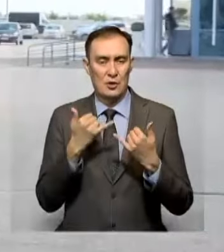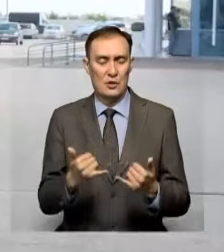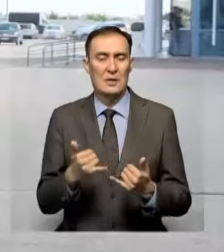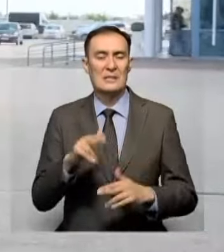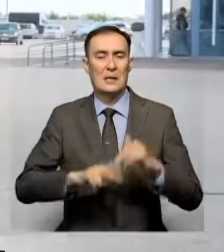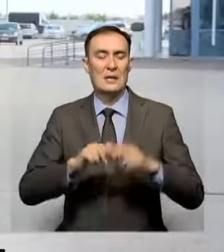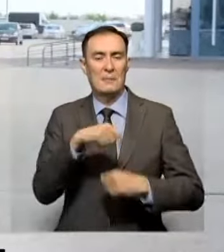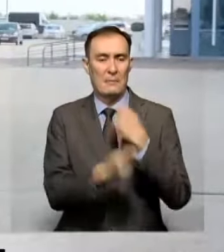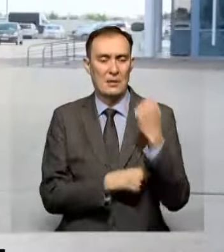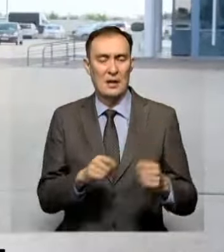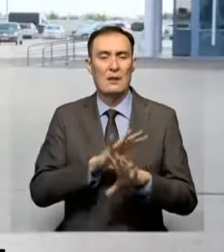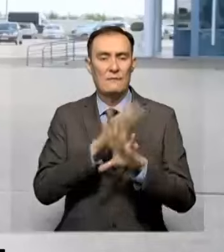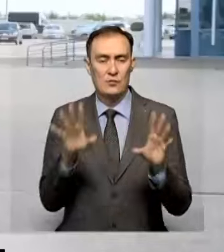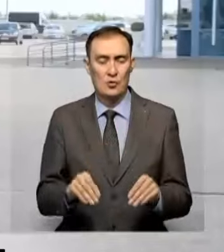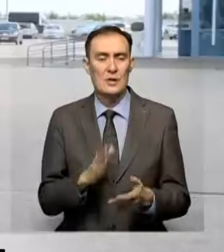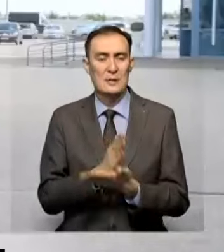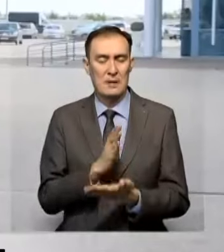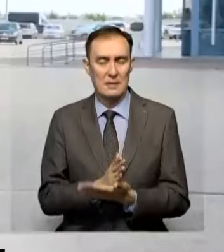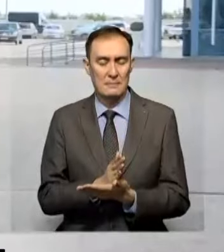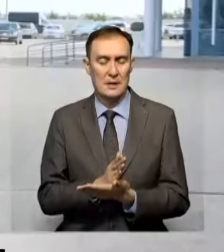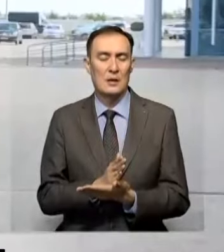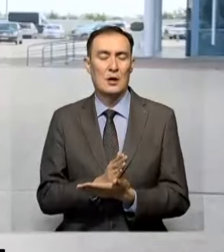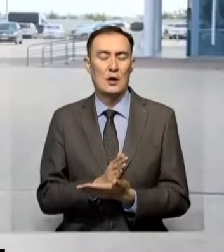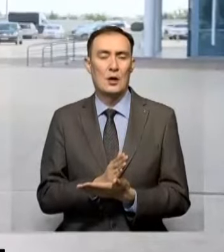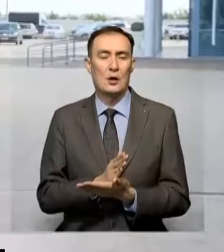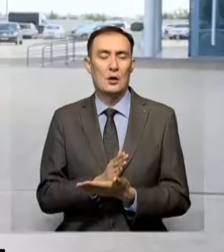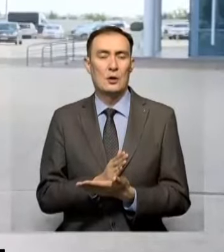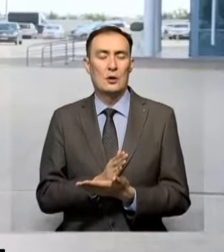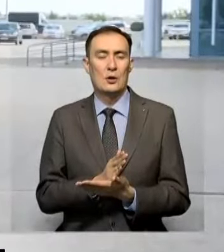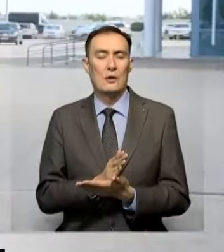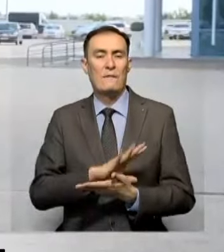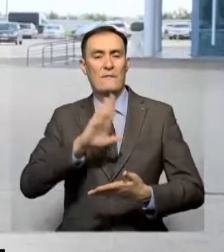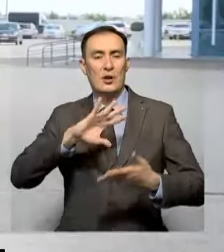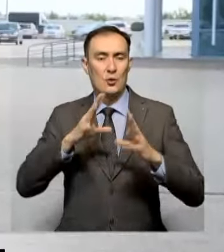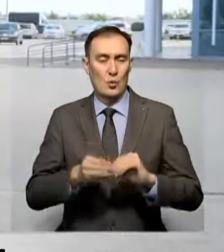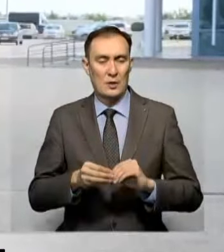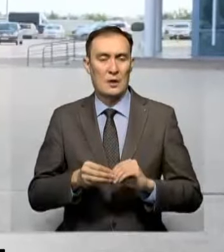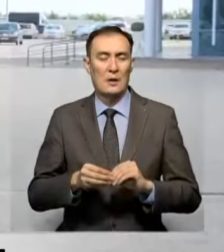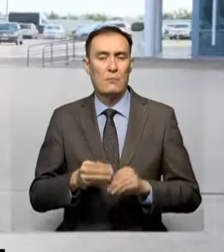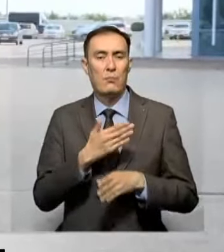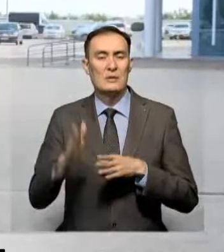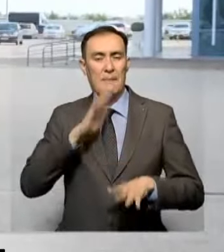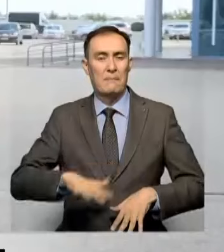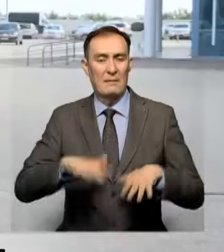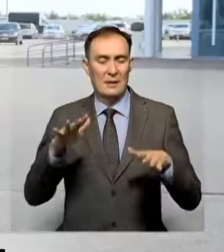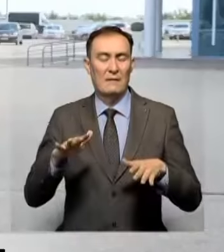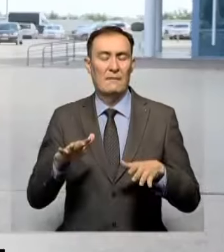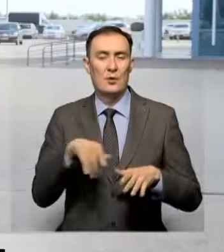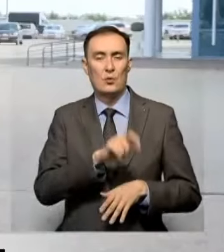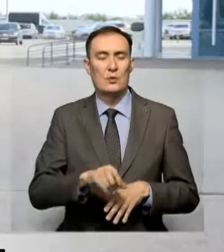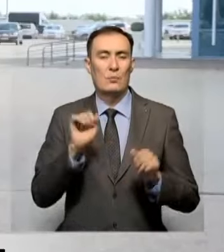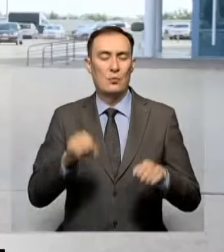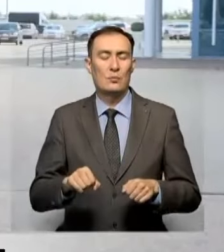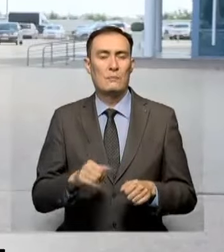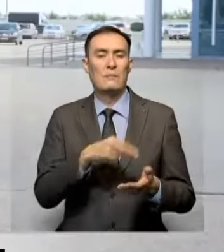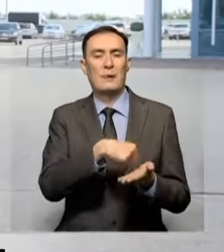Строительными материалами тоже все 100% обеспечено. Думаю, что в итоге паводков в Актюбинской области жители должны